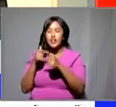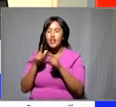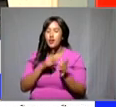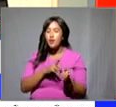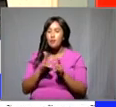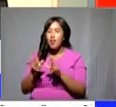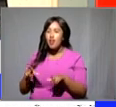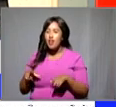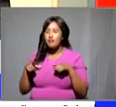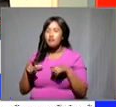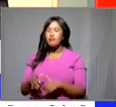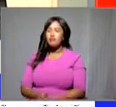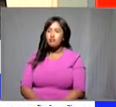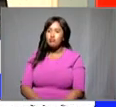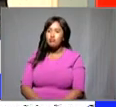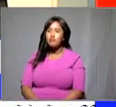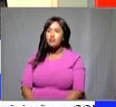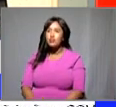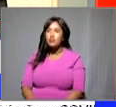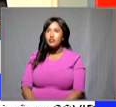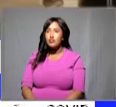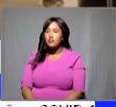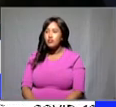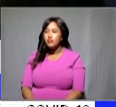nigu tucoketu uri acio riri ingi twinacio Brendan.